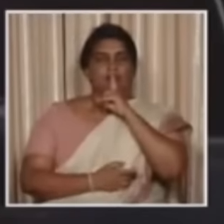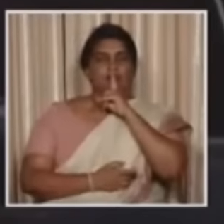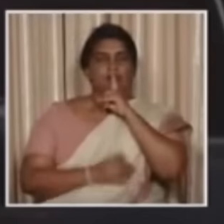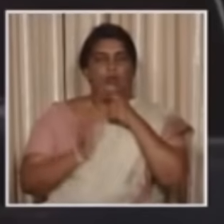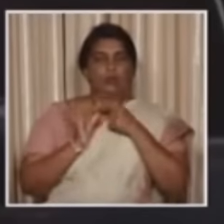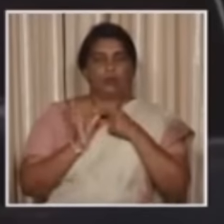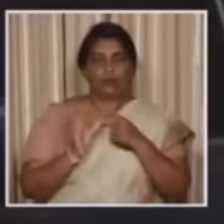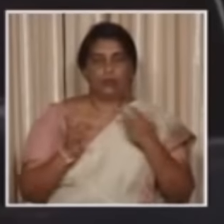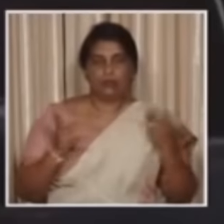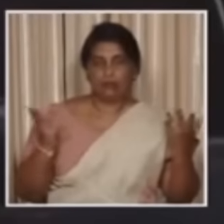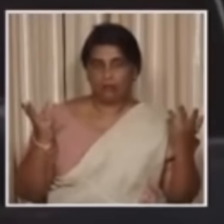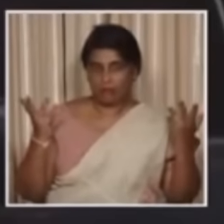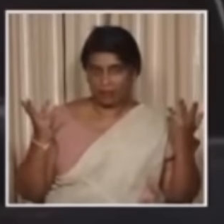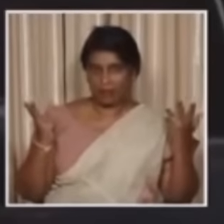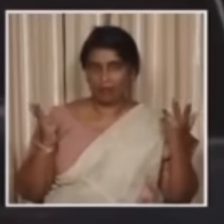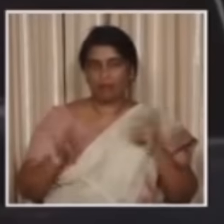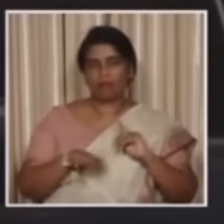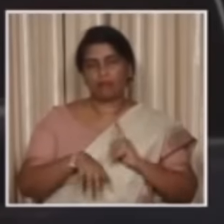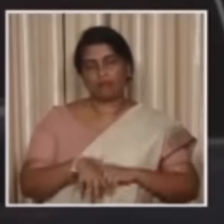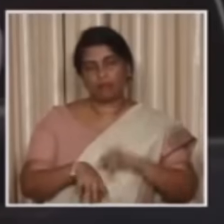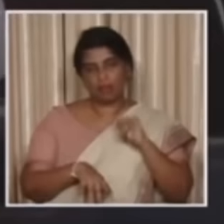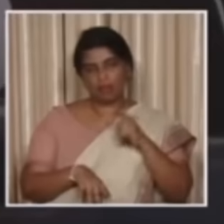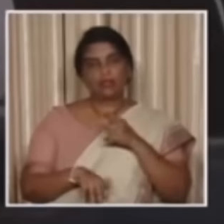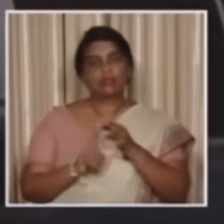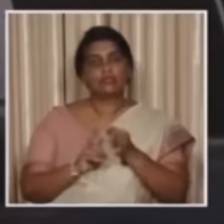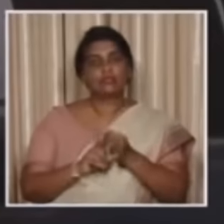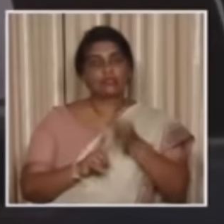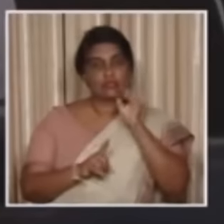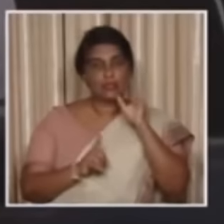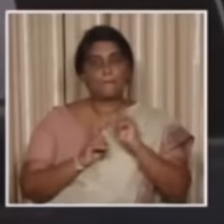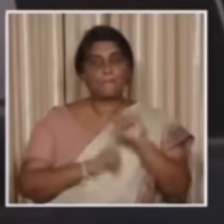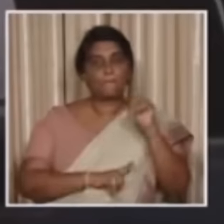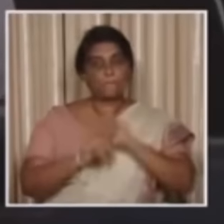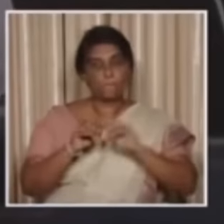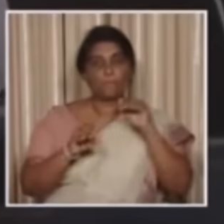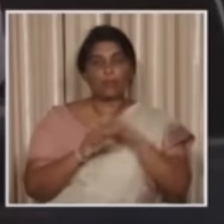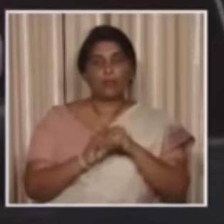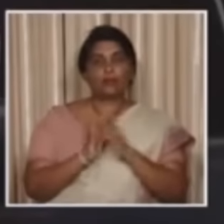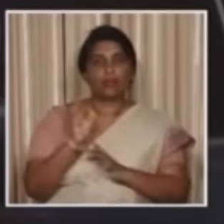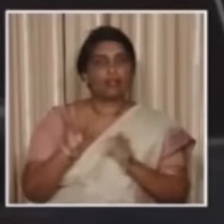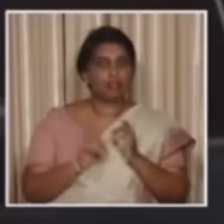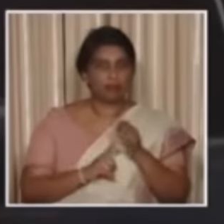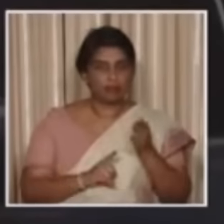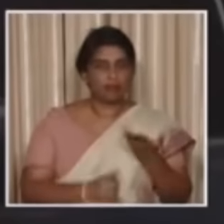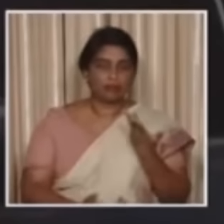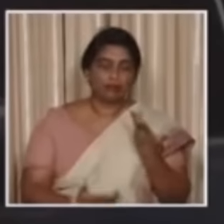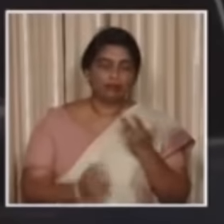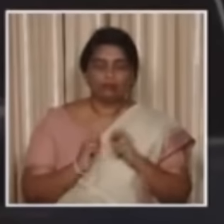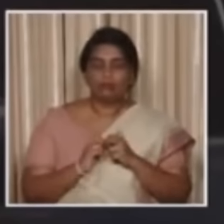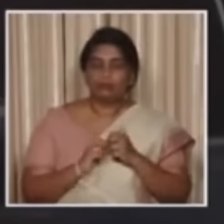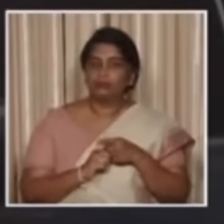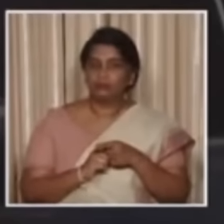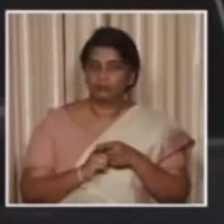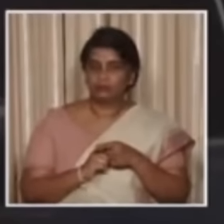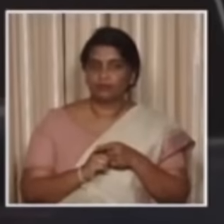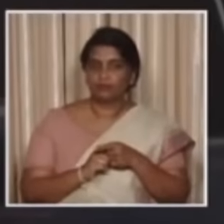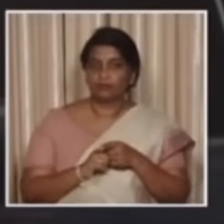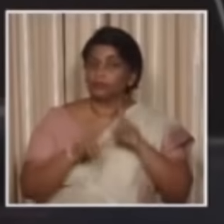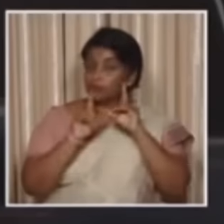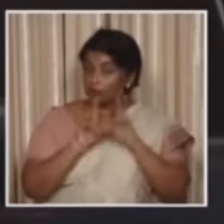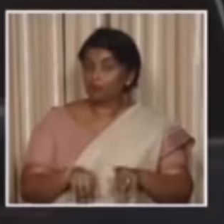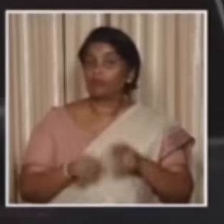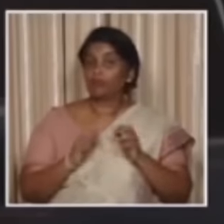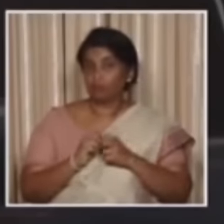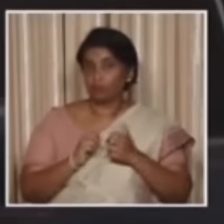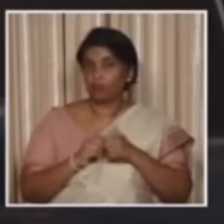दिग्न बेरूना आवासनावट ए सभापति मे पार्लिमेंट मंत्रीवर एक कारण हेम तत्व